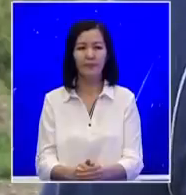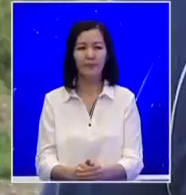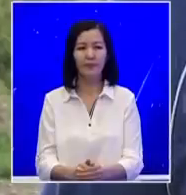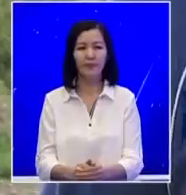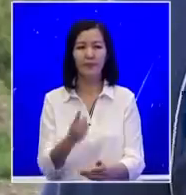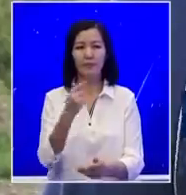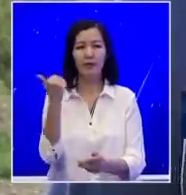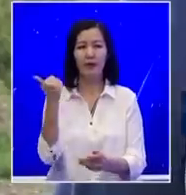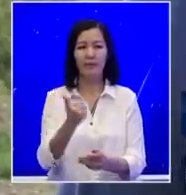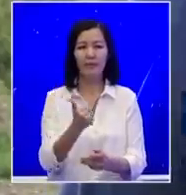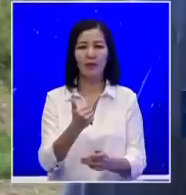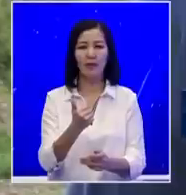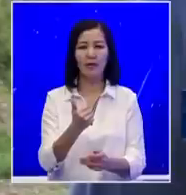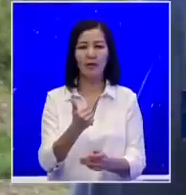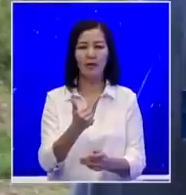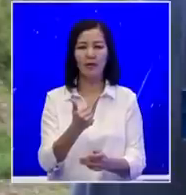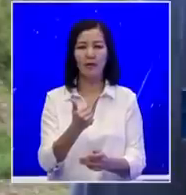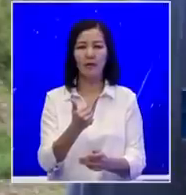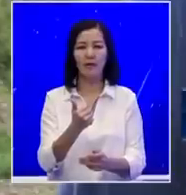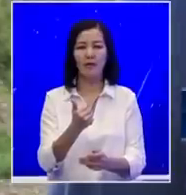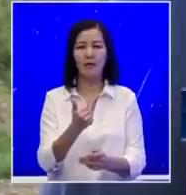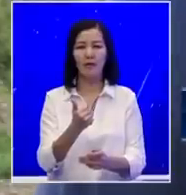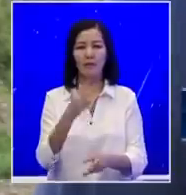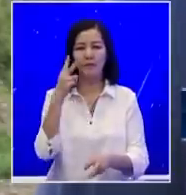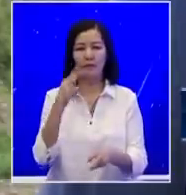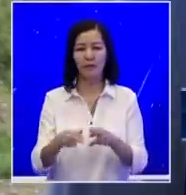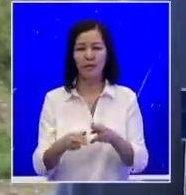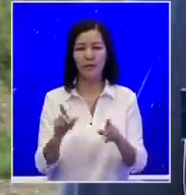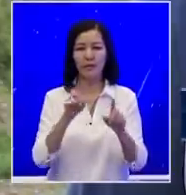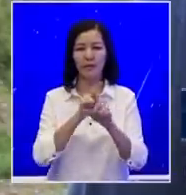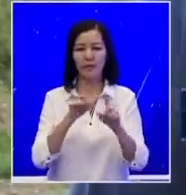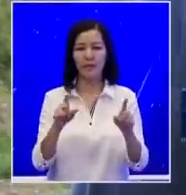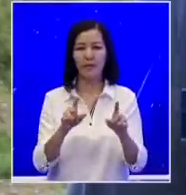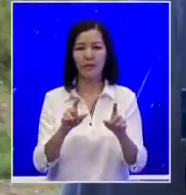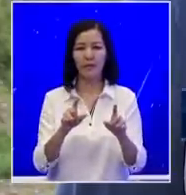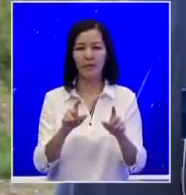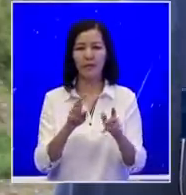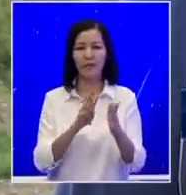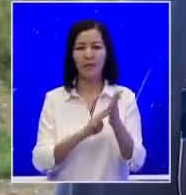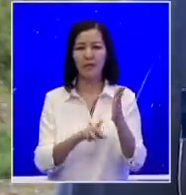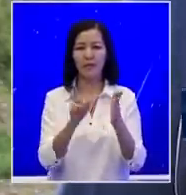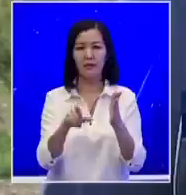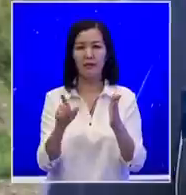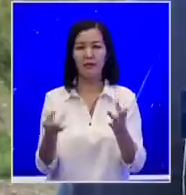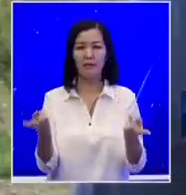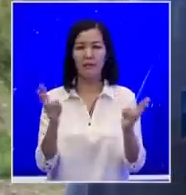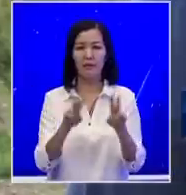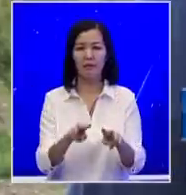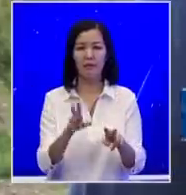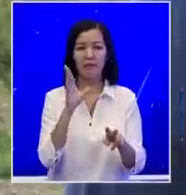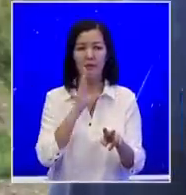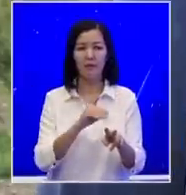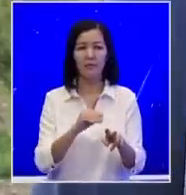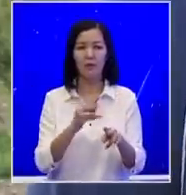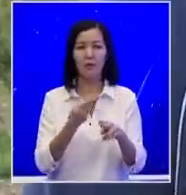Бір жеті бұрын бітірілген объект жаңадан, сондықтан да бұл жерге біз 80 адамға қалдырып аламыз.